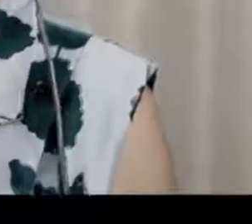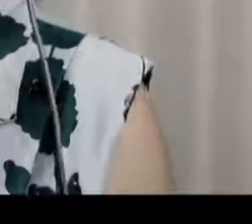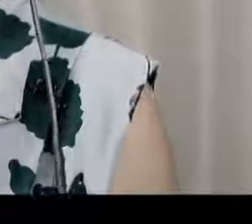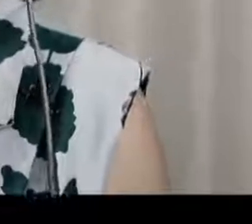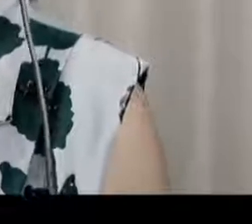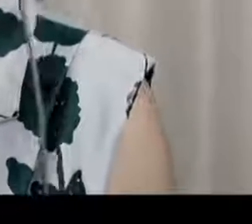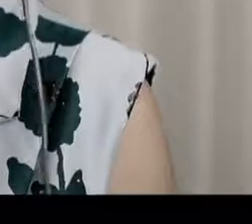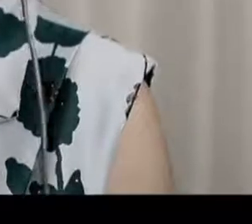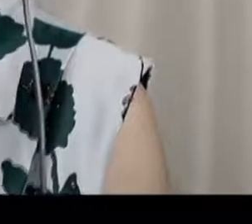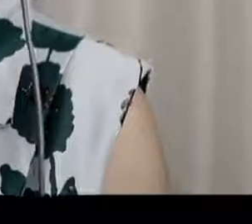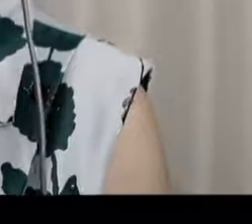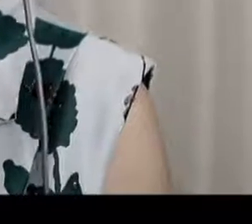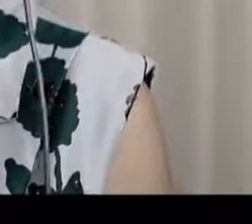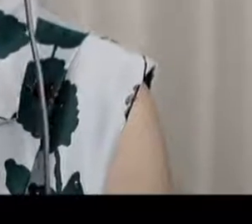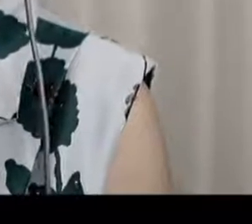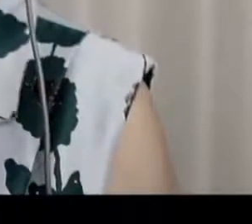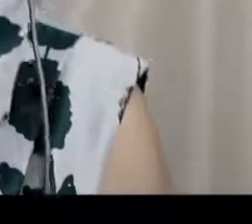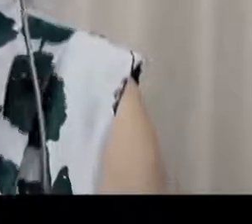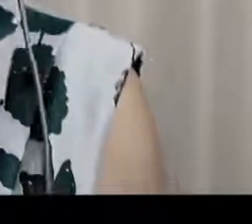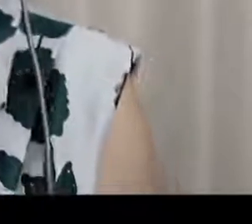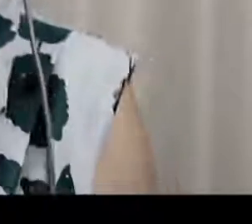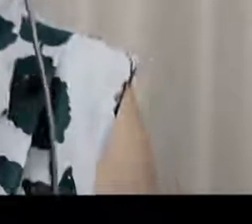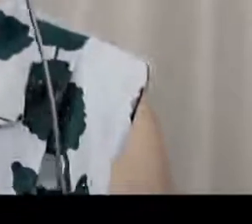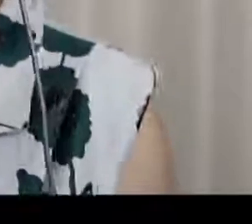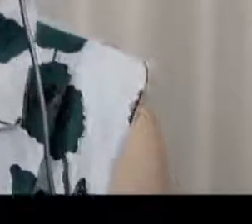bergizi biar hari